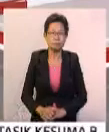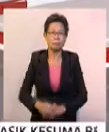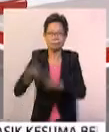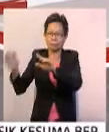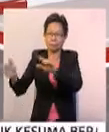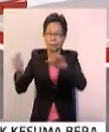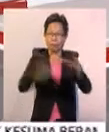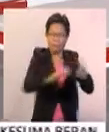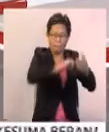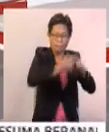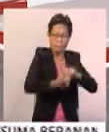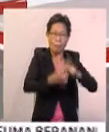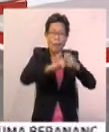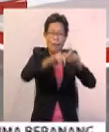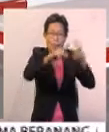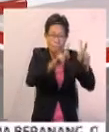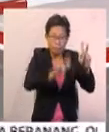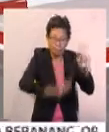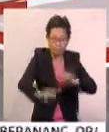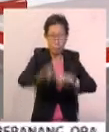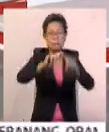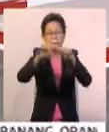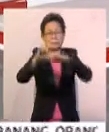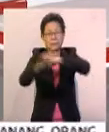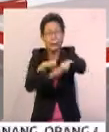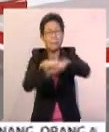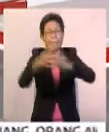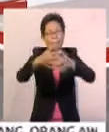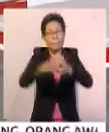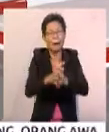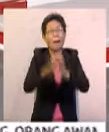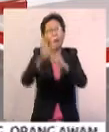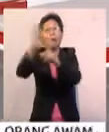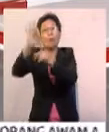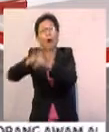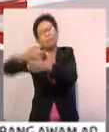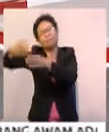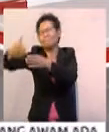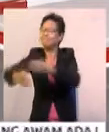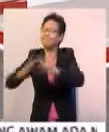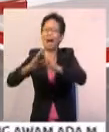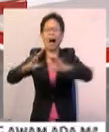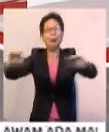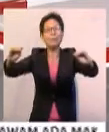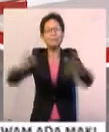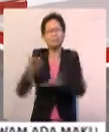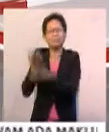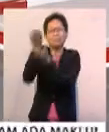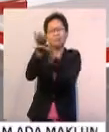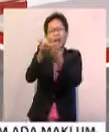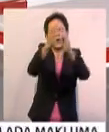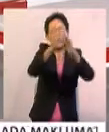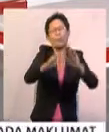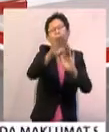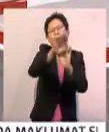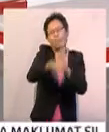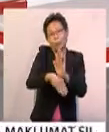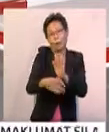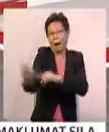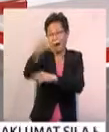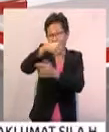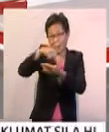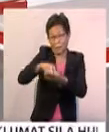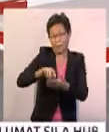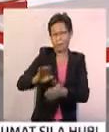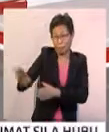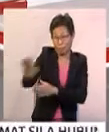Beralih kepada isu kemelut penduduk Taman Manggis di Joshna Pulau Pinang yang berakhir dengan penawaran rumah kos rendah. Hari ini